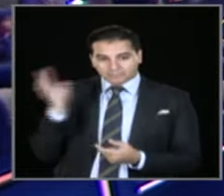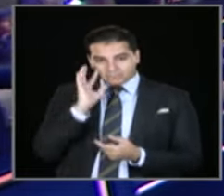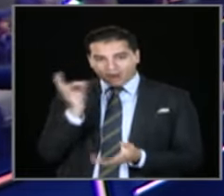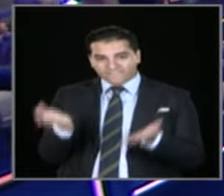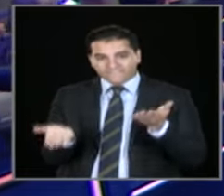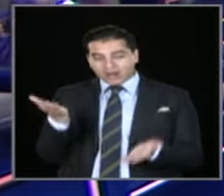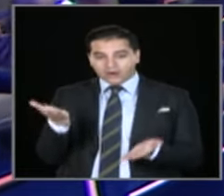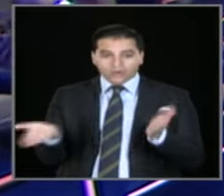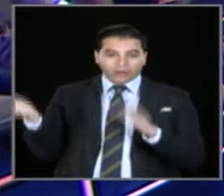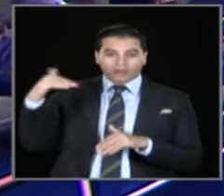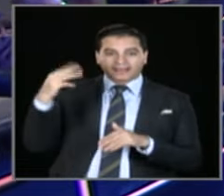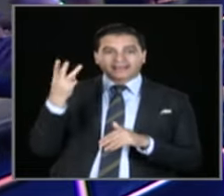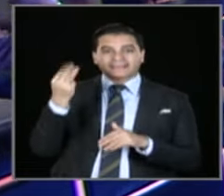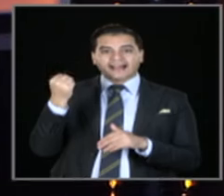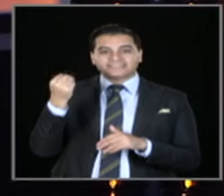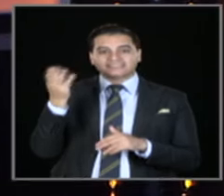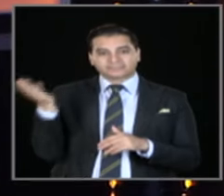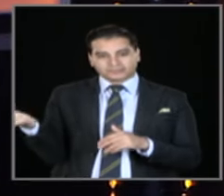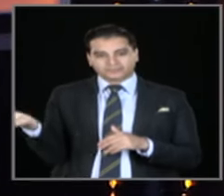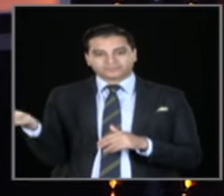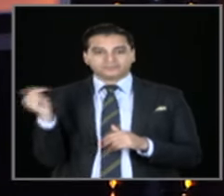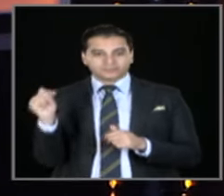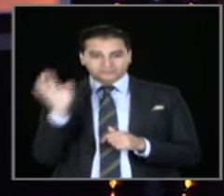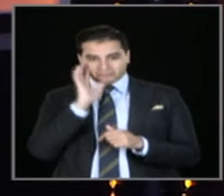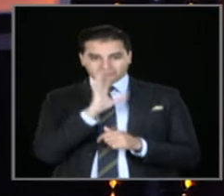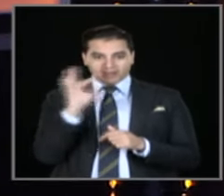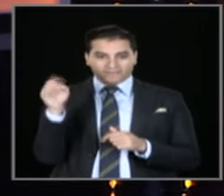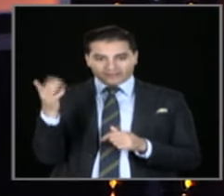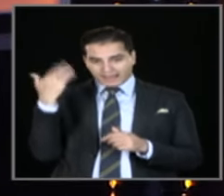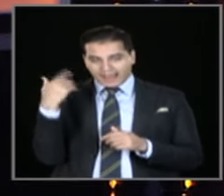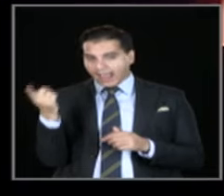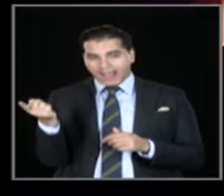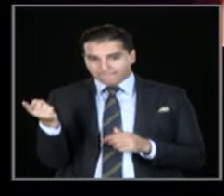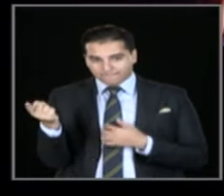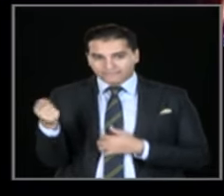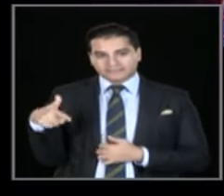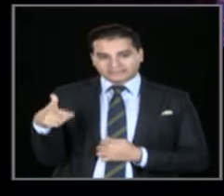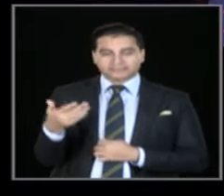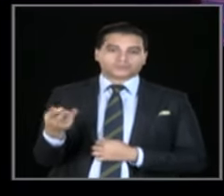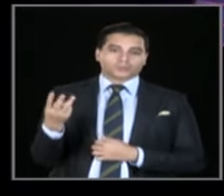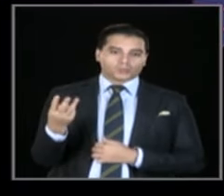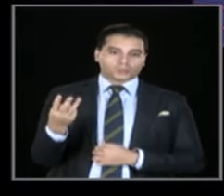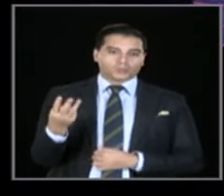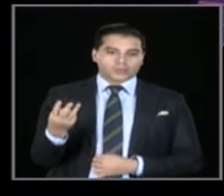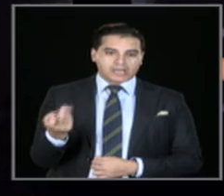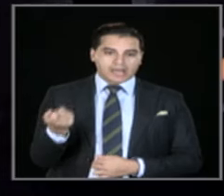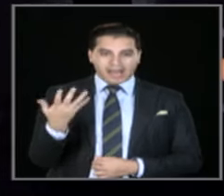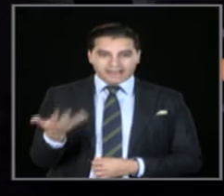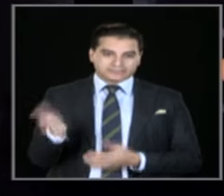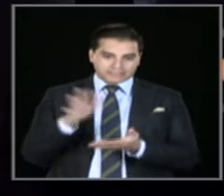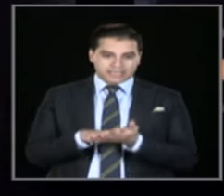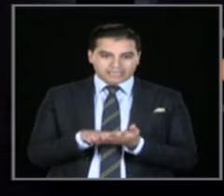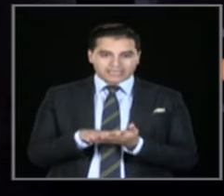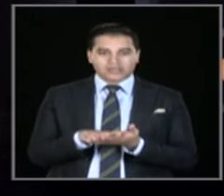والفارق بقى 30 نقطة. مجمع الملك فهد كنتوا كام يا زياد؟ 60 وخمس إجابات